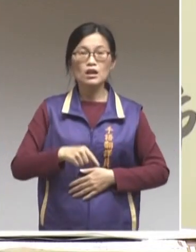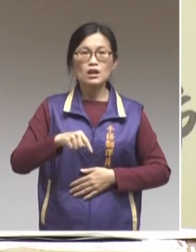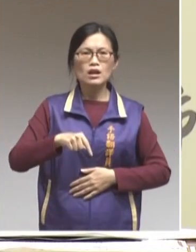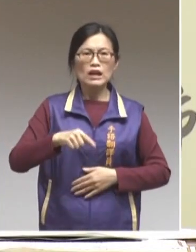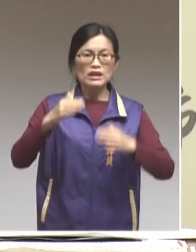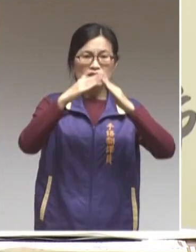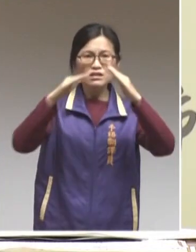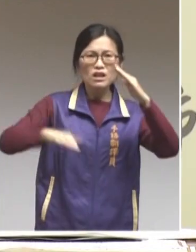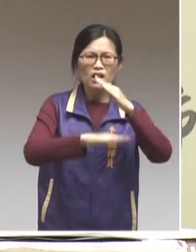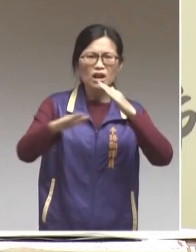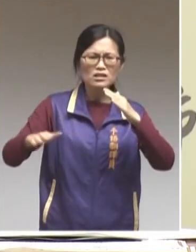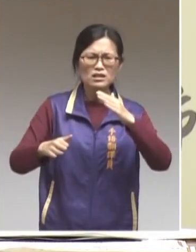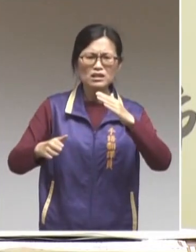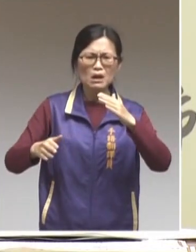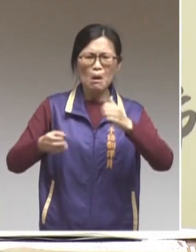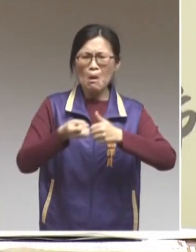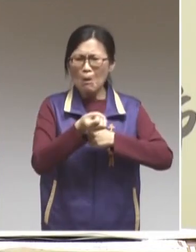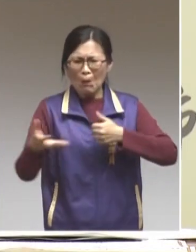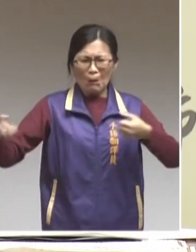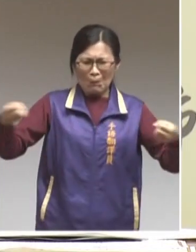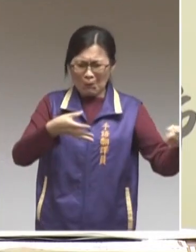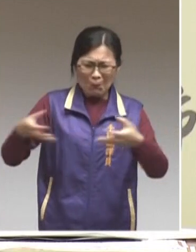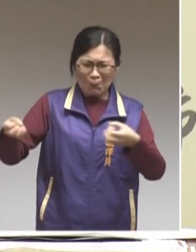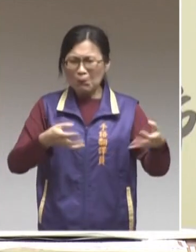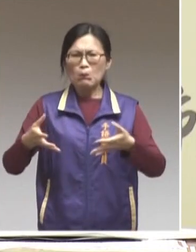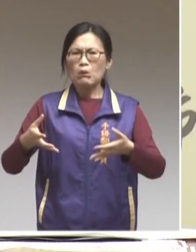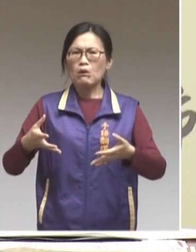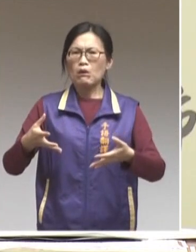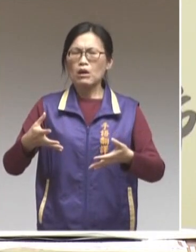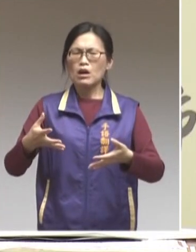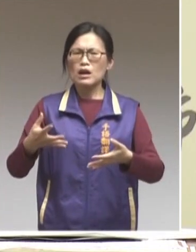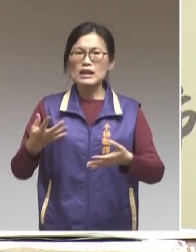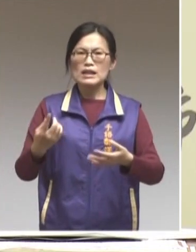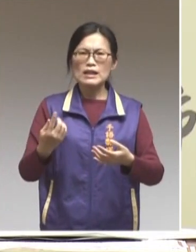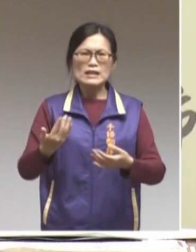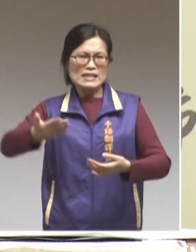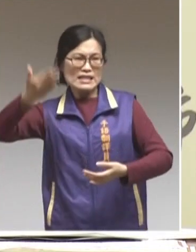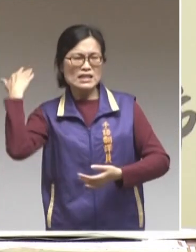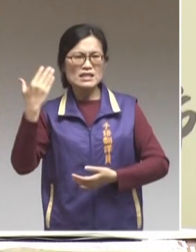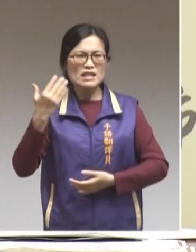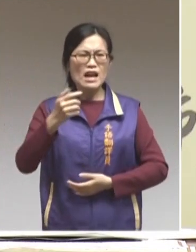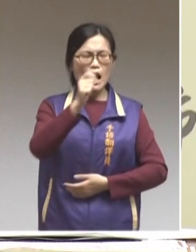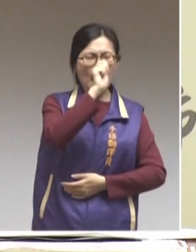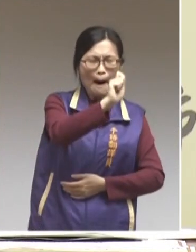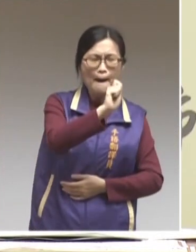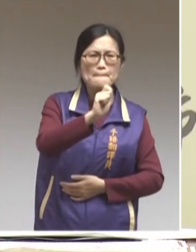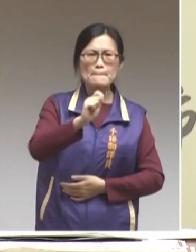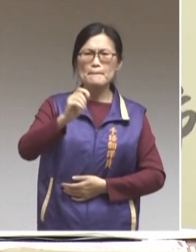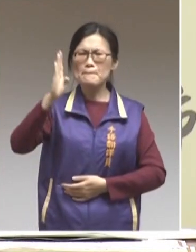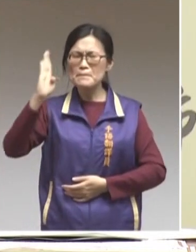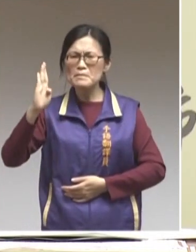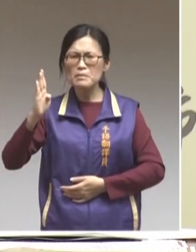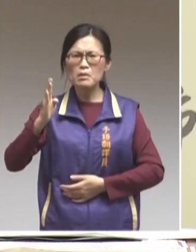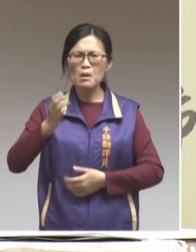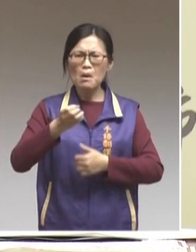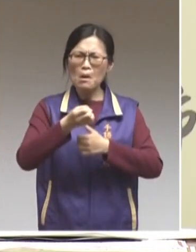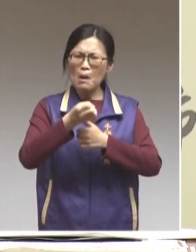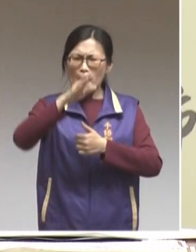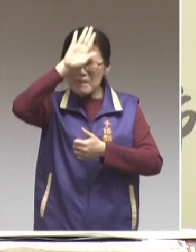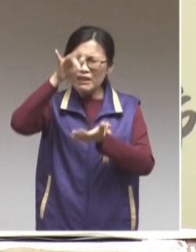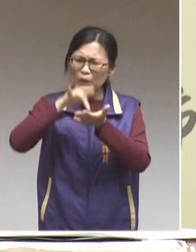家庭中的一个传播啊、哦，那更比过去的 Alpha 跟 Delta 的病毒来得更强。那假